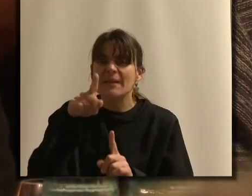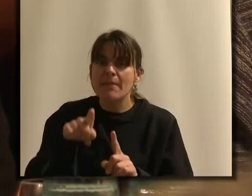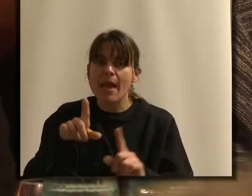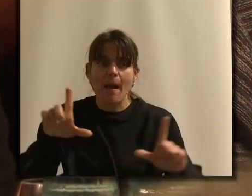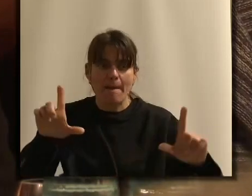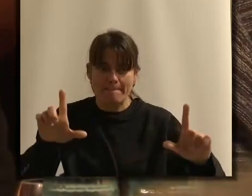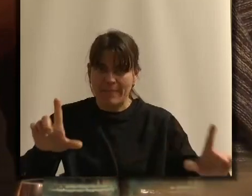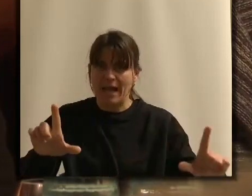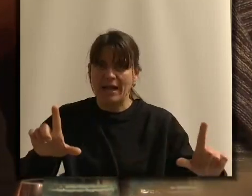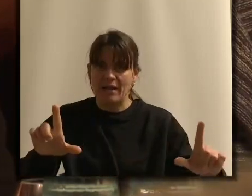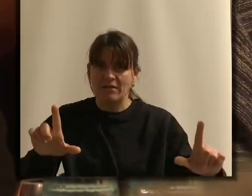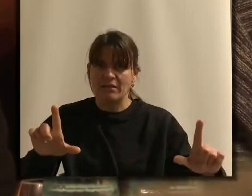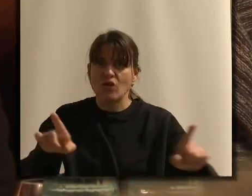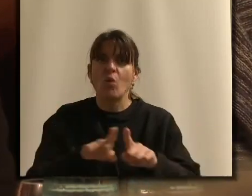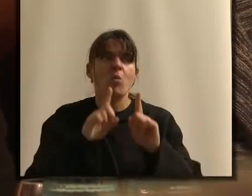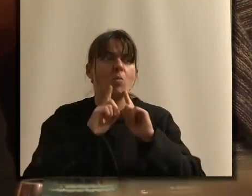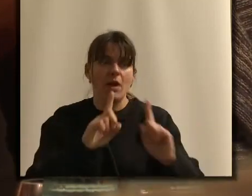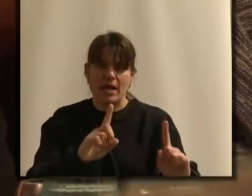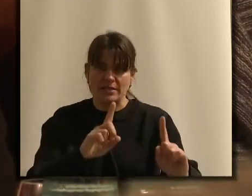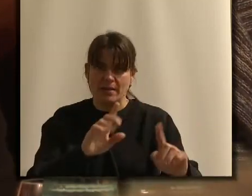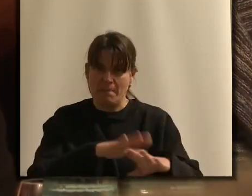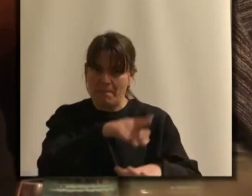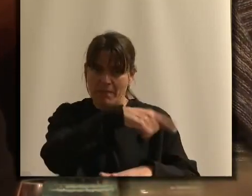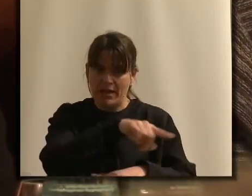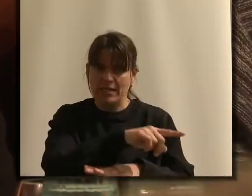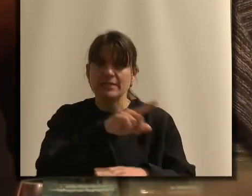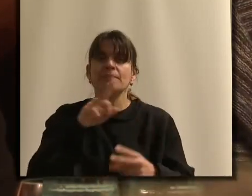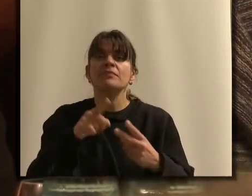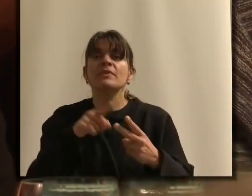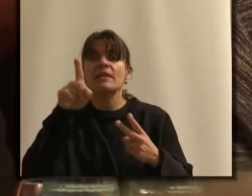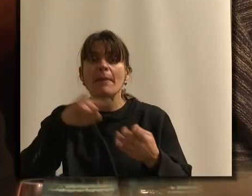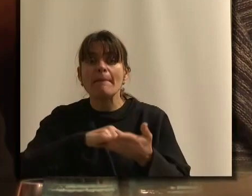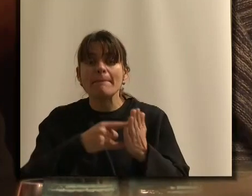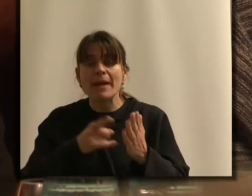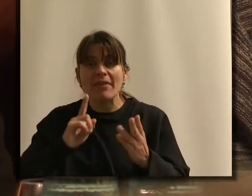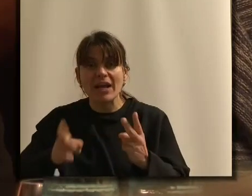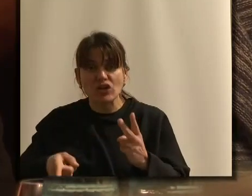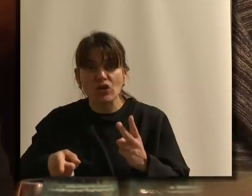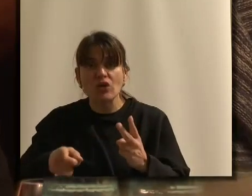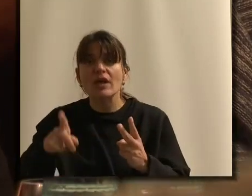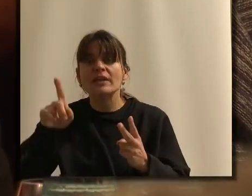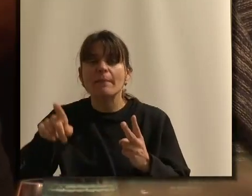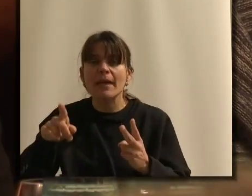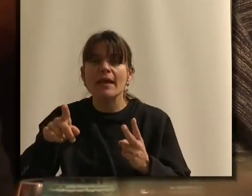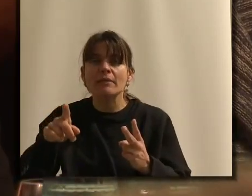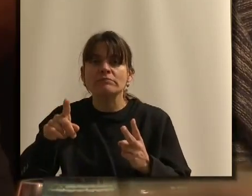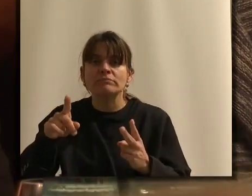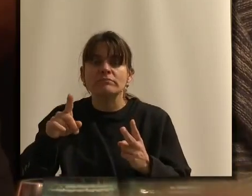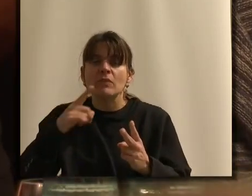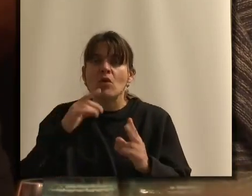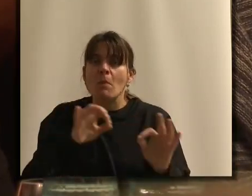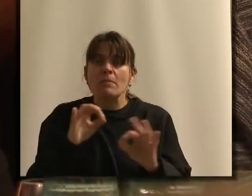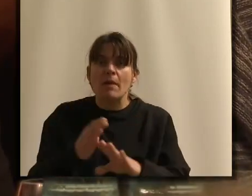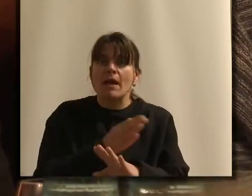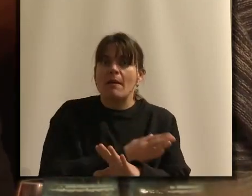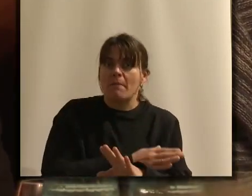placa en el seu homenatge. Després, que el pla director del cementiri prevegi actuacions que puguin comportar el fet que